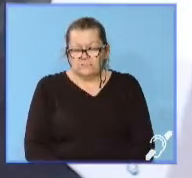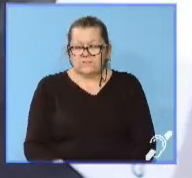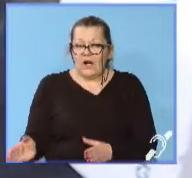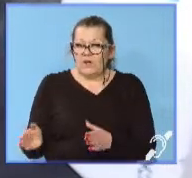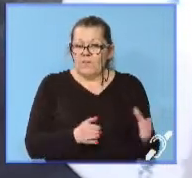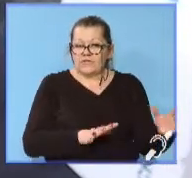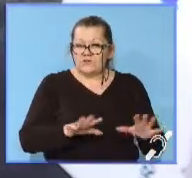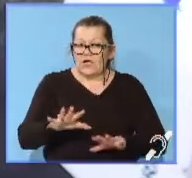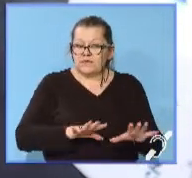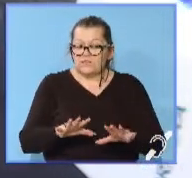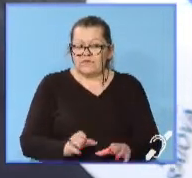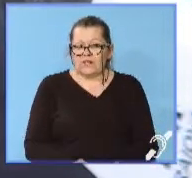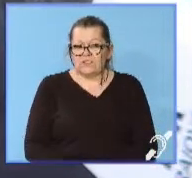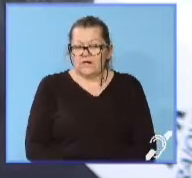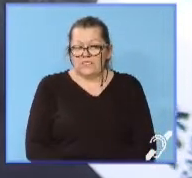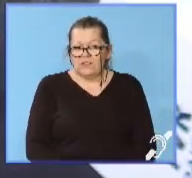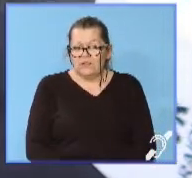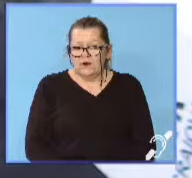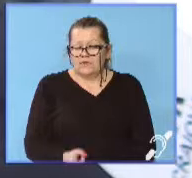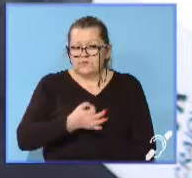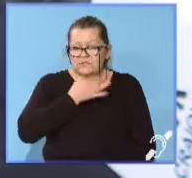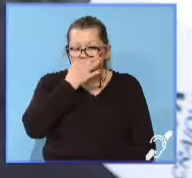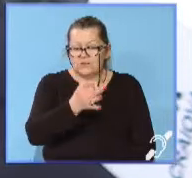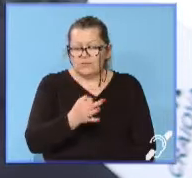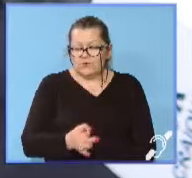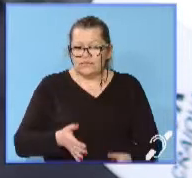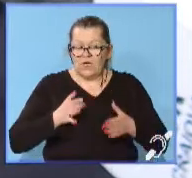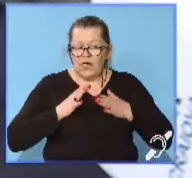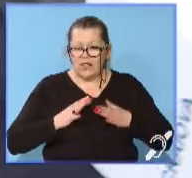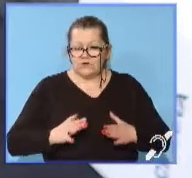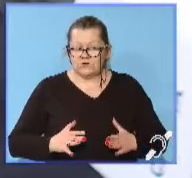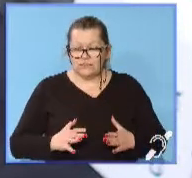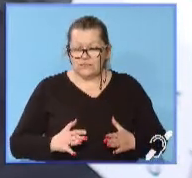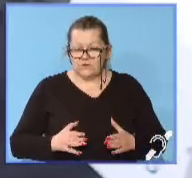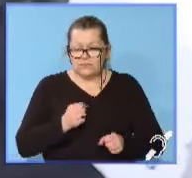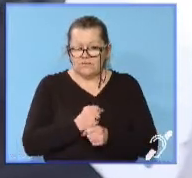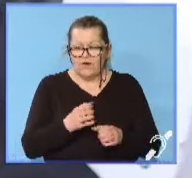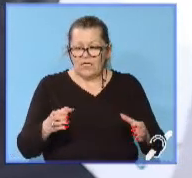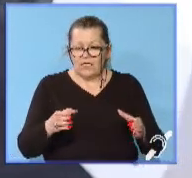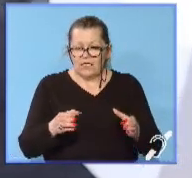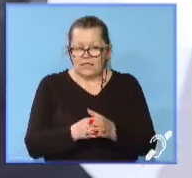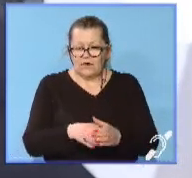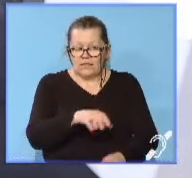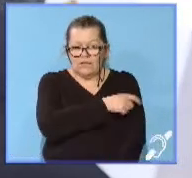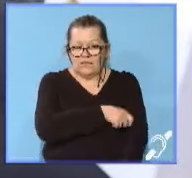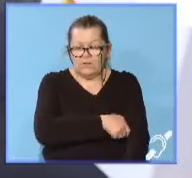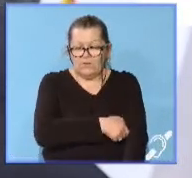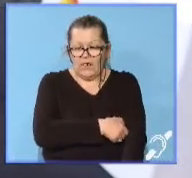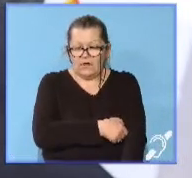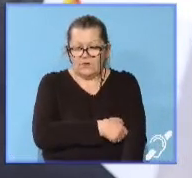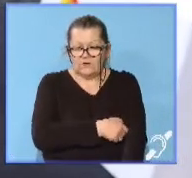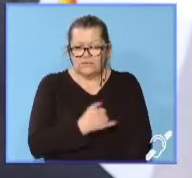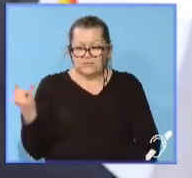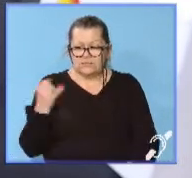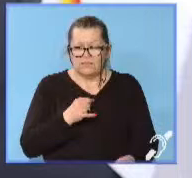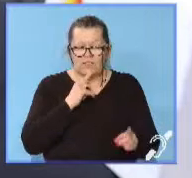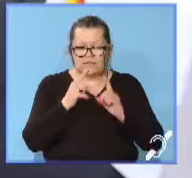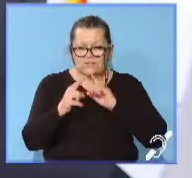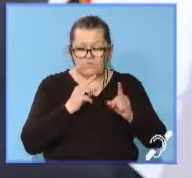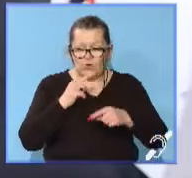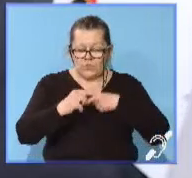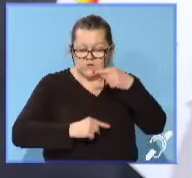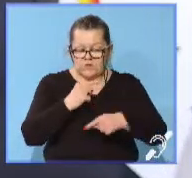începe activitatea ni s a spus că să așteptăm să se constituie această comisie și vom fi invitați la dialog să schimbăm legea